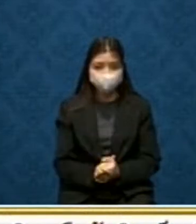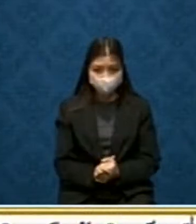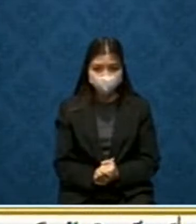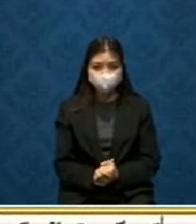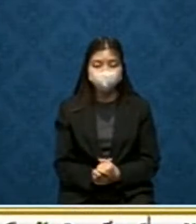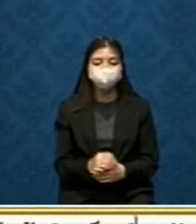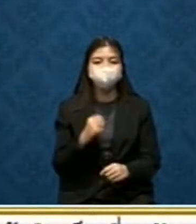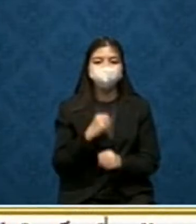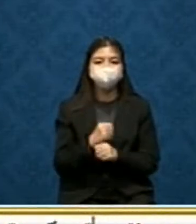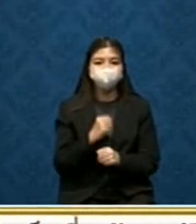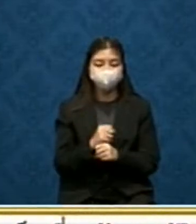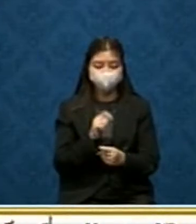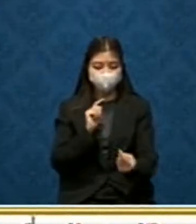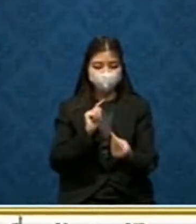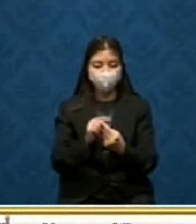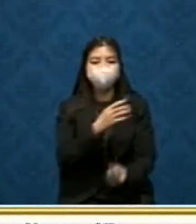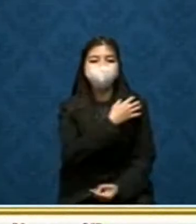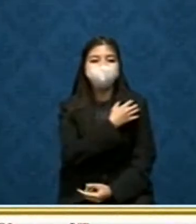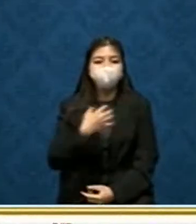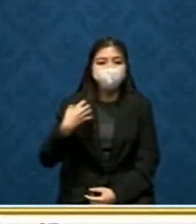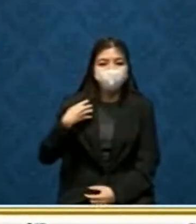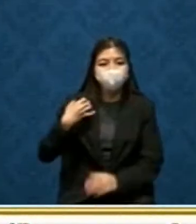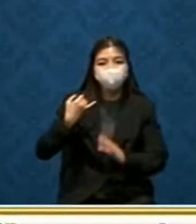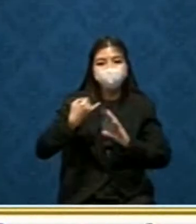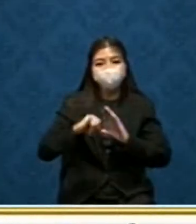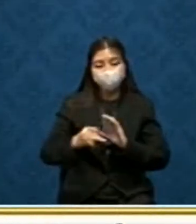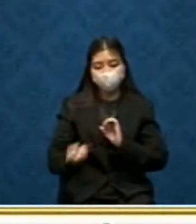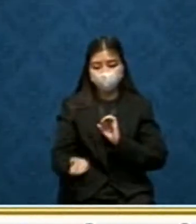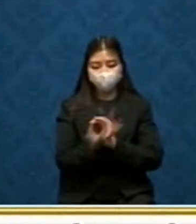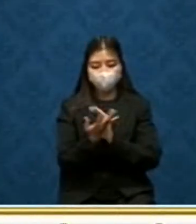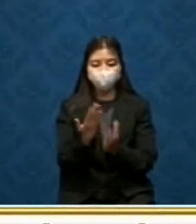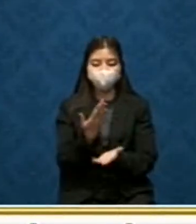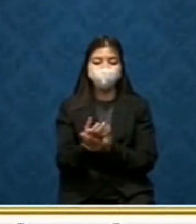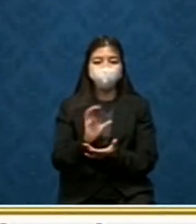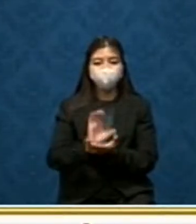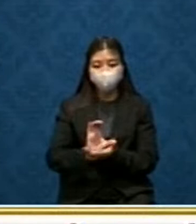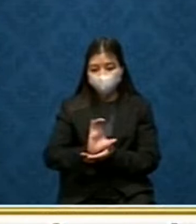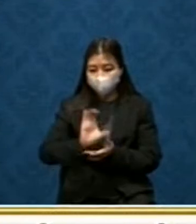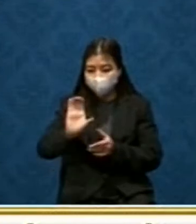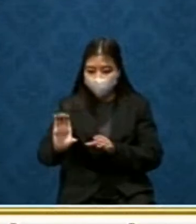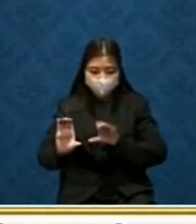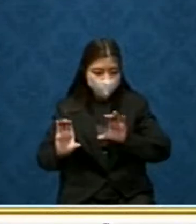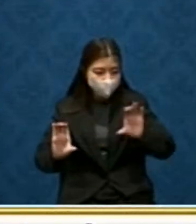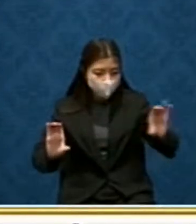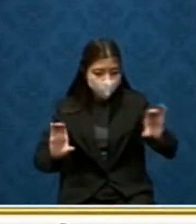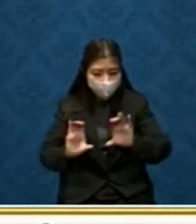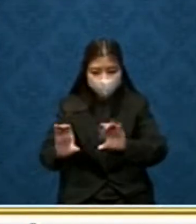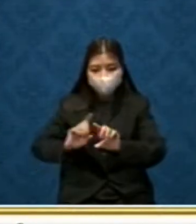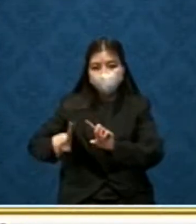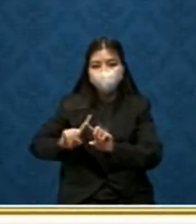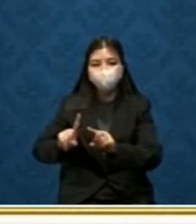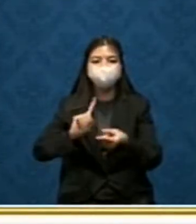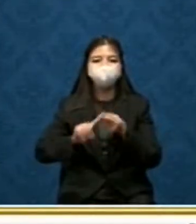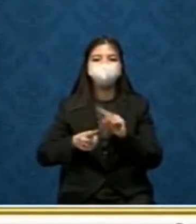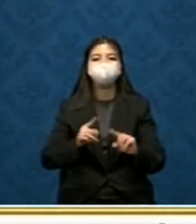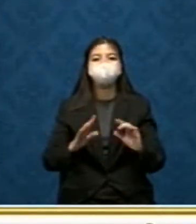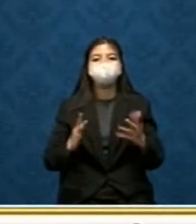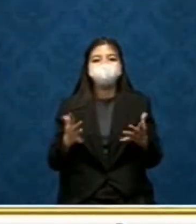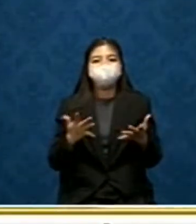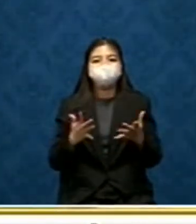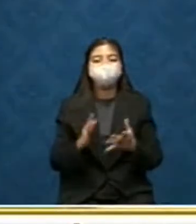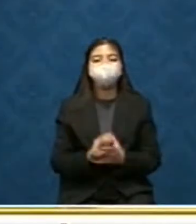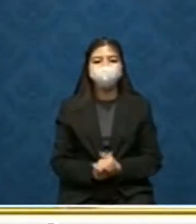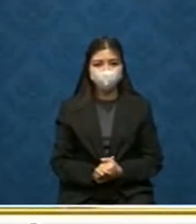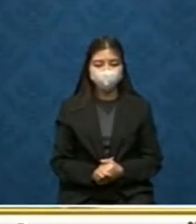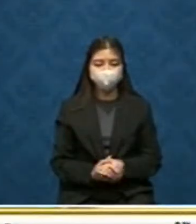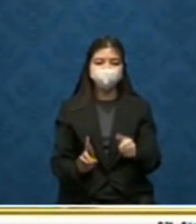เราไปเดินทางการตูดผิดวันนี้กระทบการลงทุนเราไม่มีเพื่อนท่านรงทีดอนมาตอบหล่